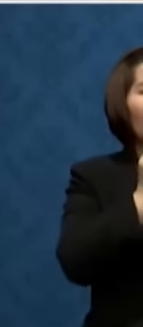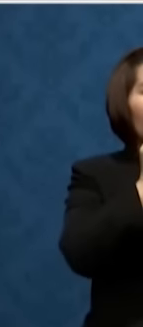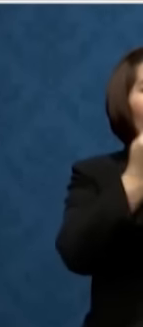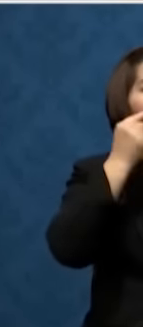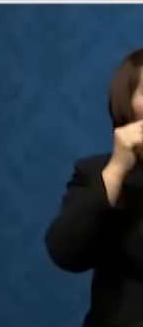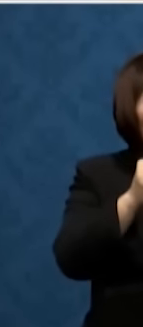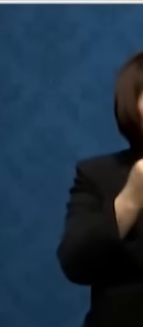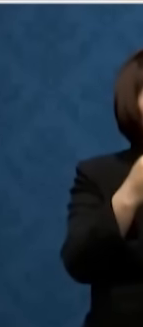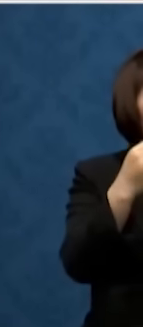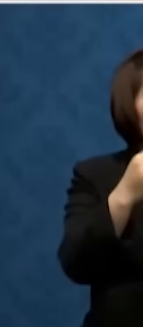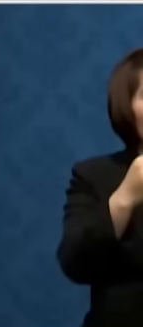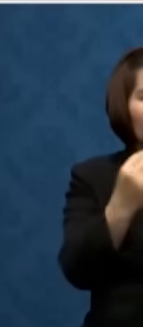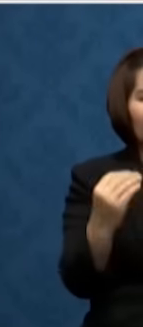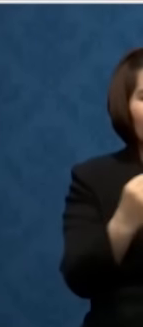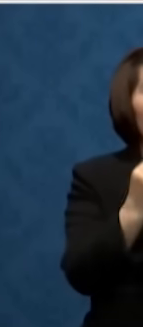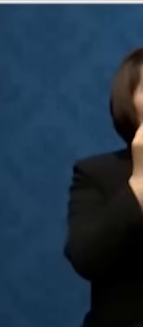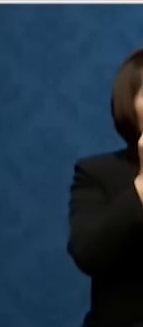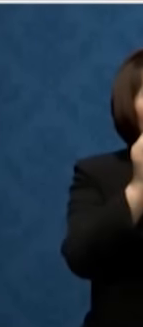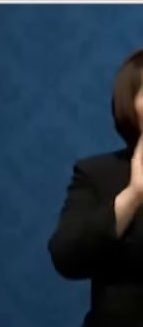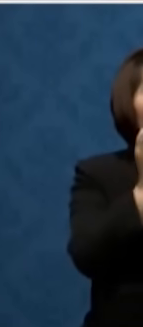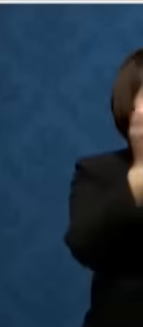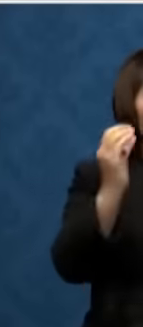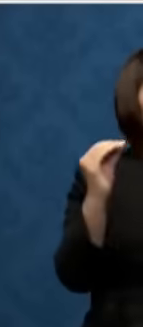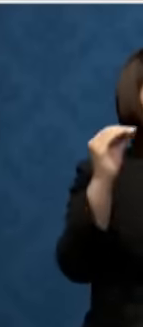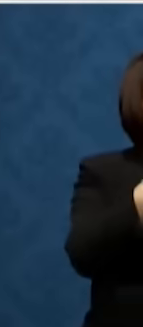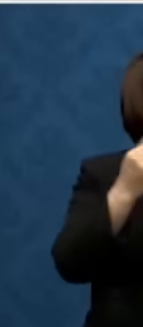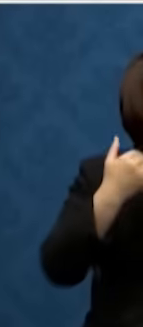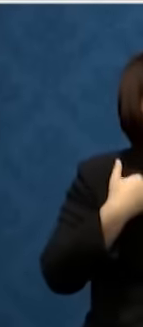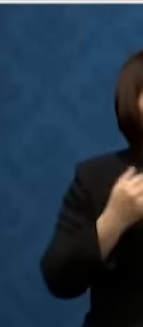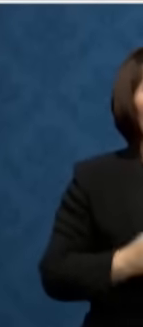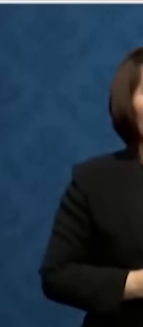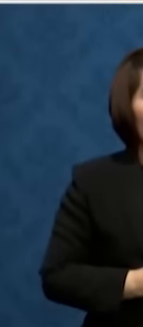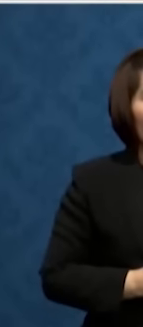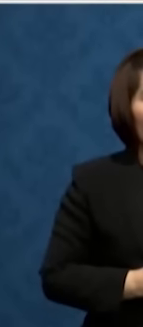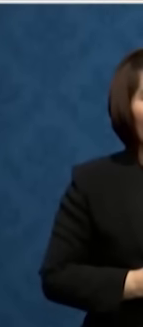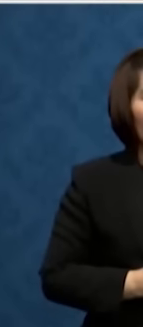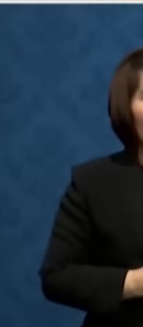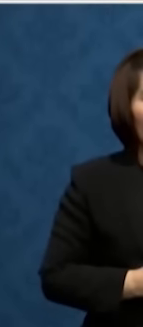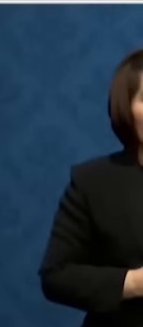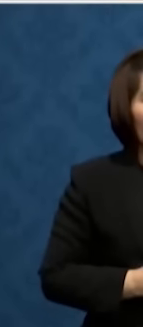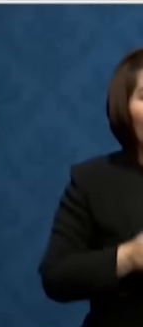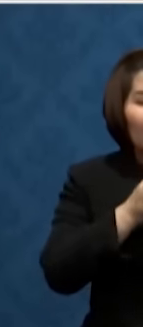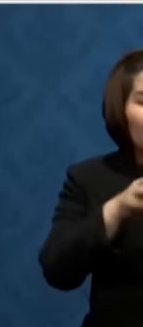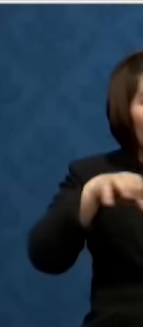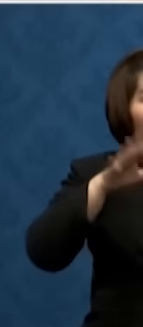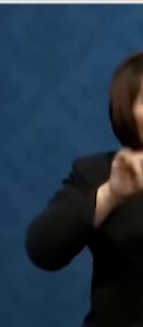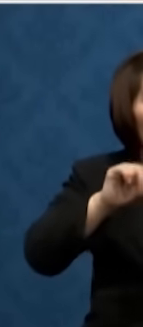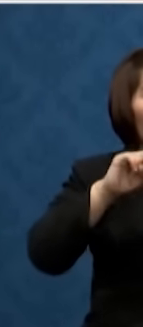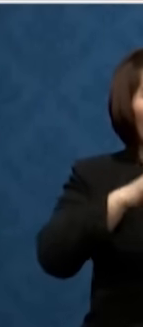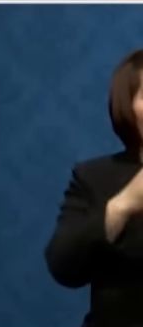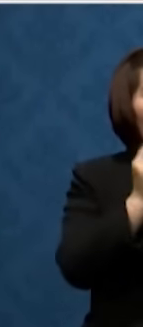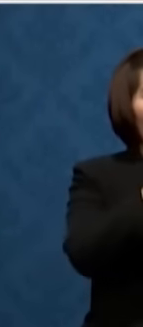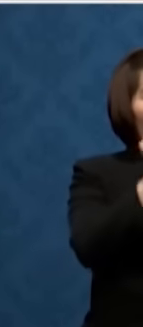ตามที่รัฐธรรมนูญกำหนดเอาไว้การดำเนินกระบวนการเช่นนี้สุ่มเสี่ยงอย่างมากที่จะผิดขั้นตอนของรัฐธร